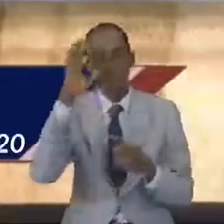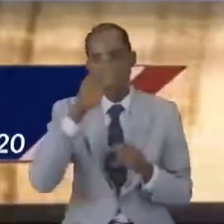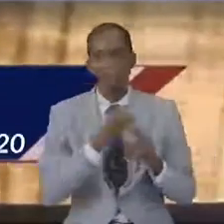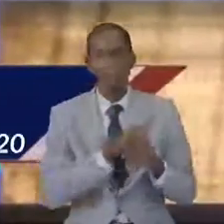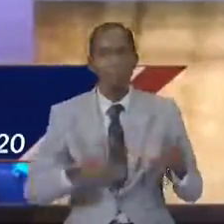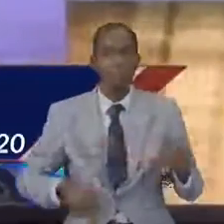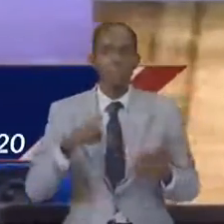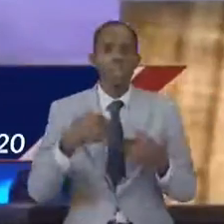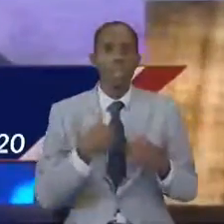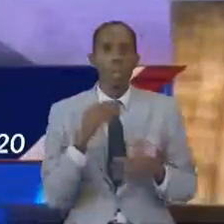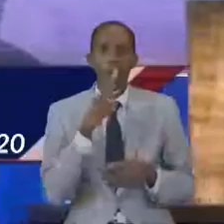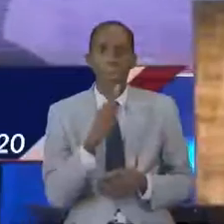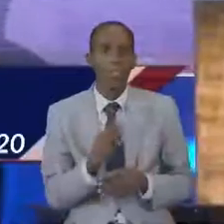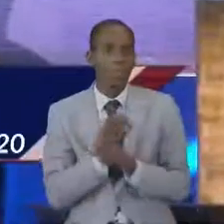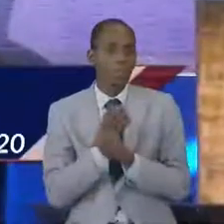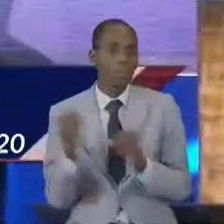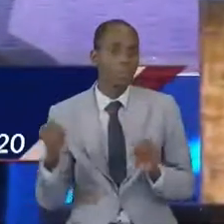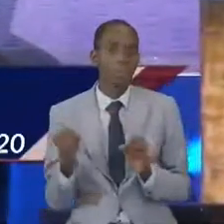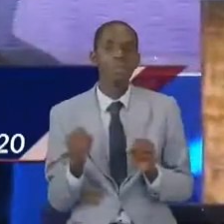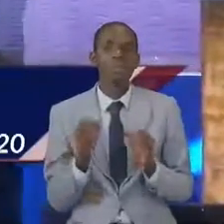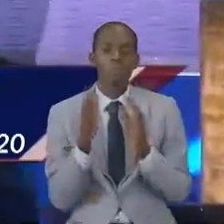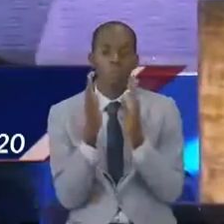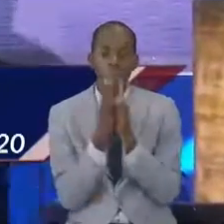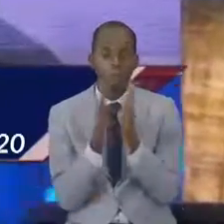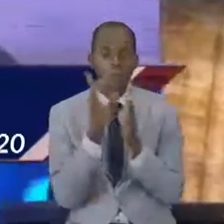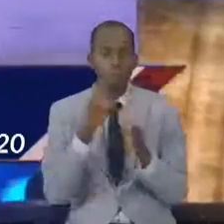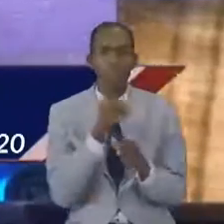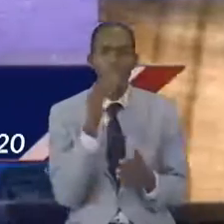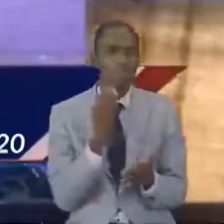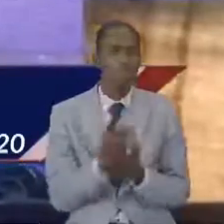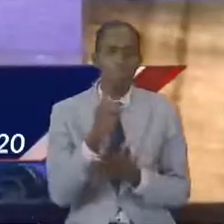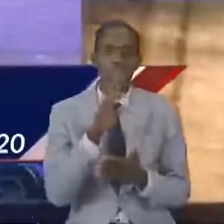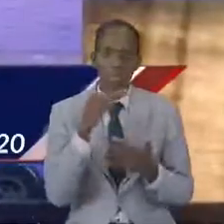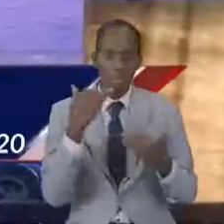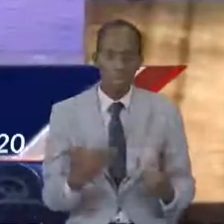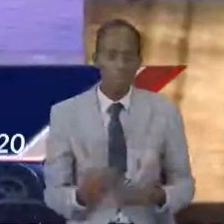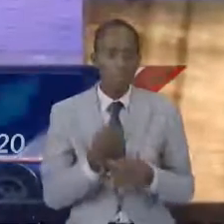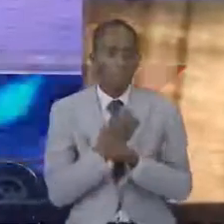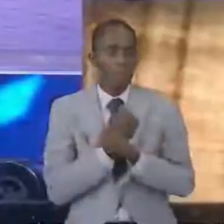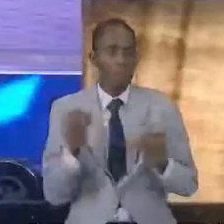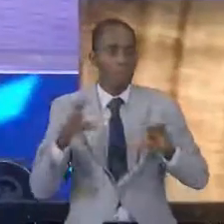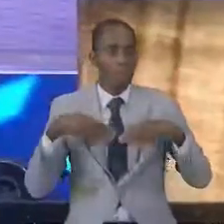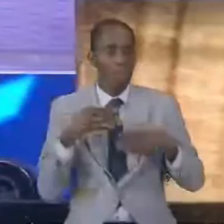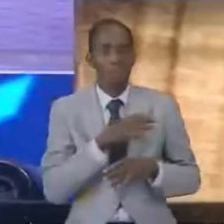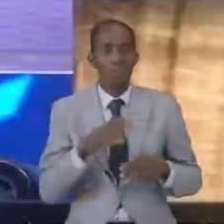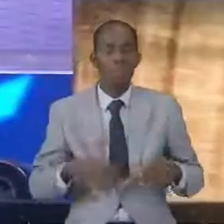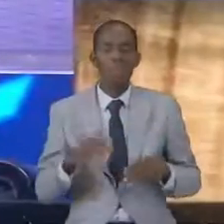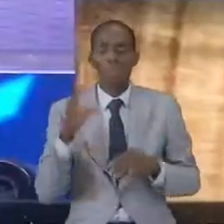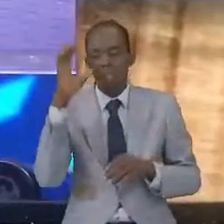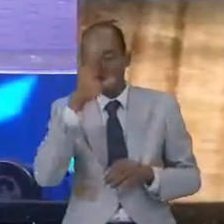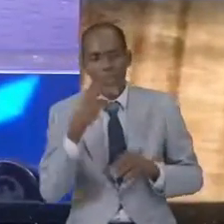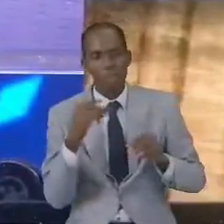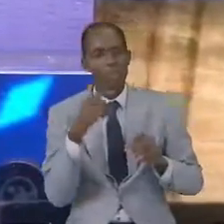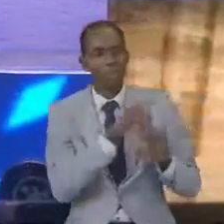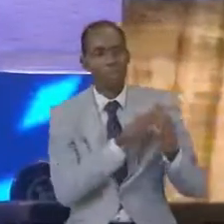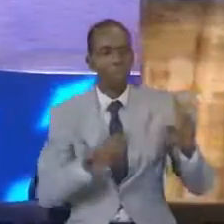il est temps de chercher l'Eternel vous êtes né de nouveau la prière ne s'arrête pas vous êtes converti cherchez l'éternel cela